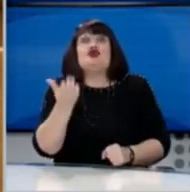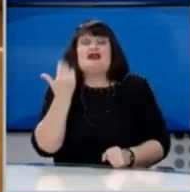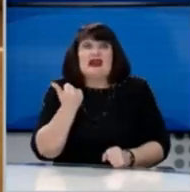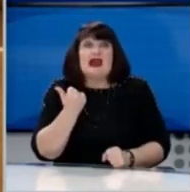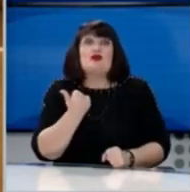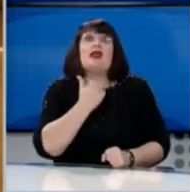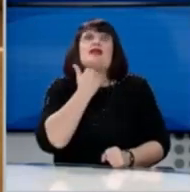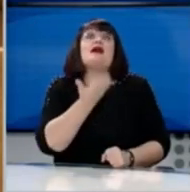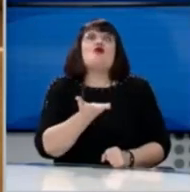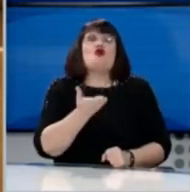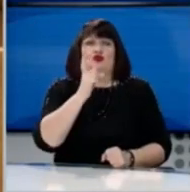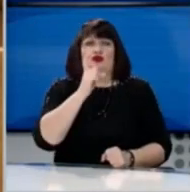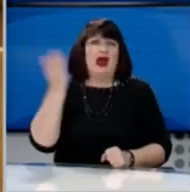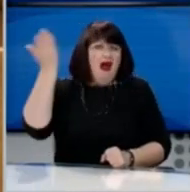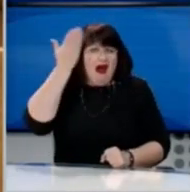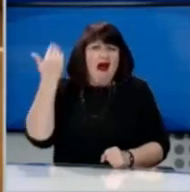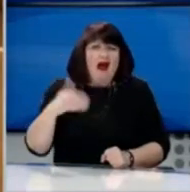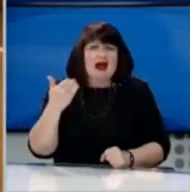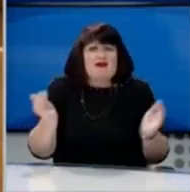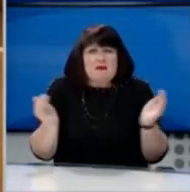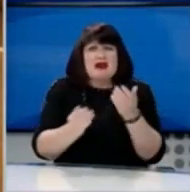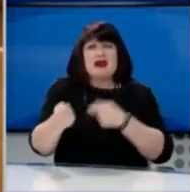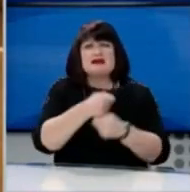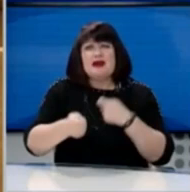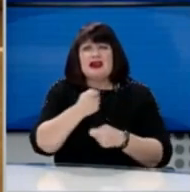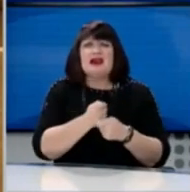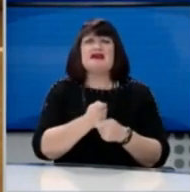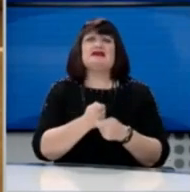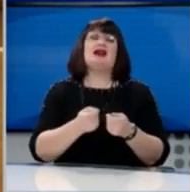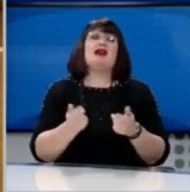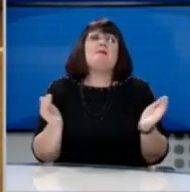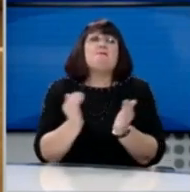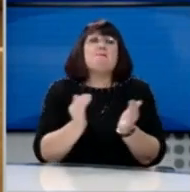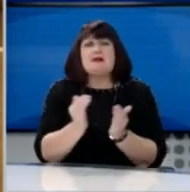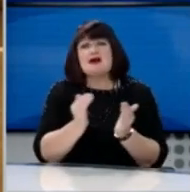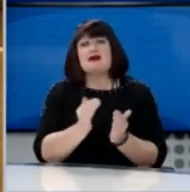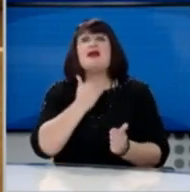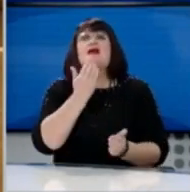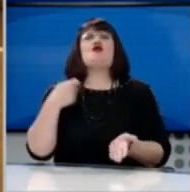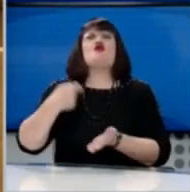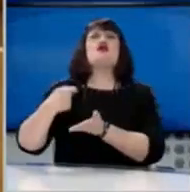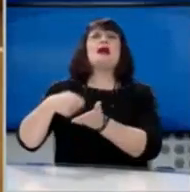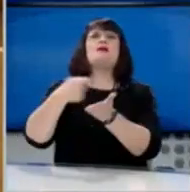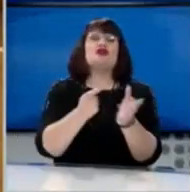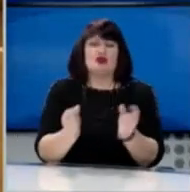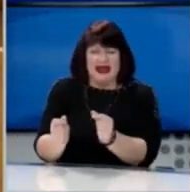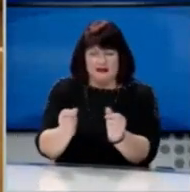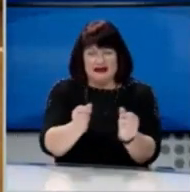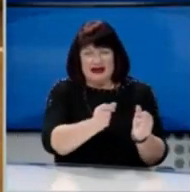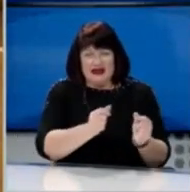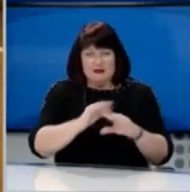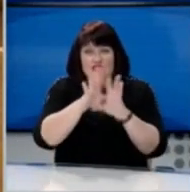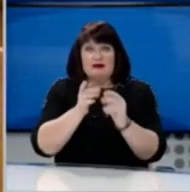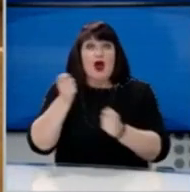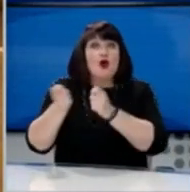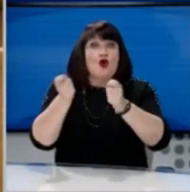και ότι δεν βγαίνουν ούτε οι μικρομεσαίοι ούτε οι επιχειρήσεις, γιατί δεν μπορούν να πληρώσουν ούτε καν τις ρυθμίσεις σε όλα αυτά που